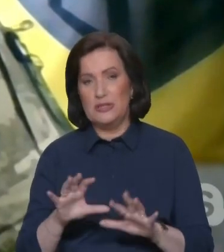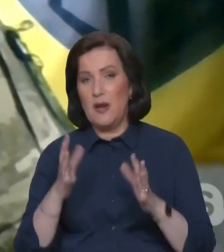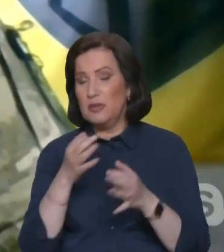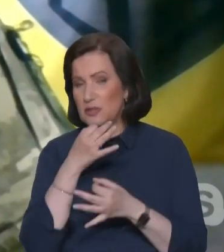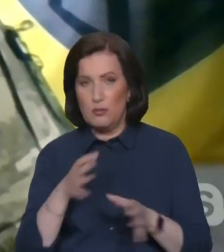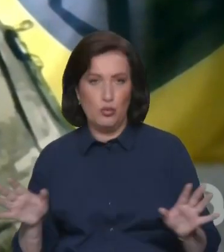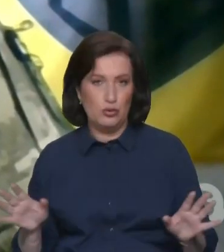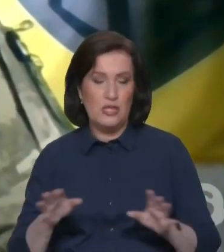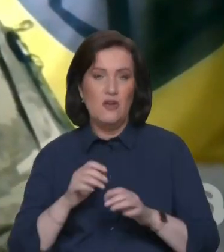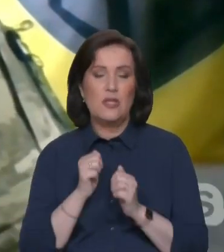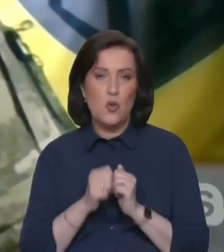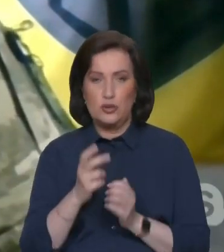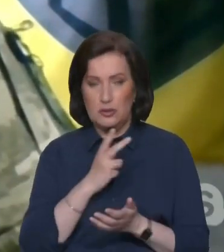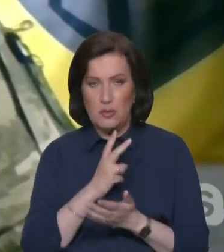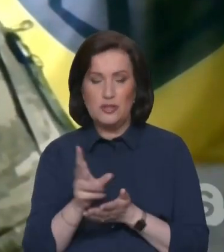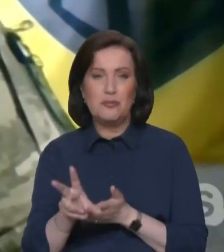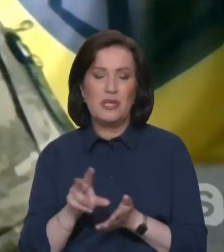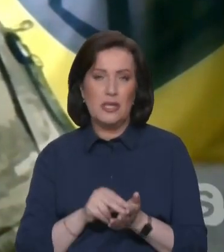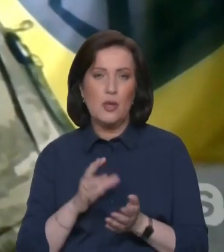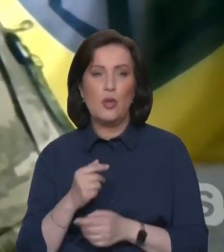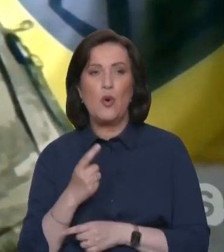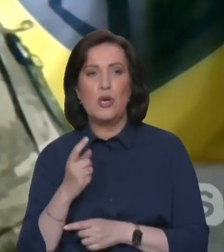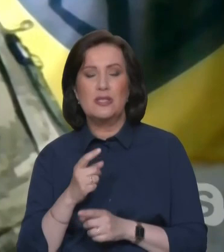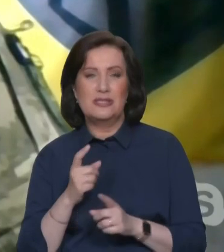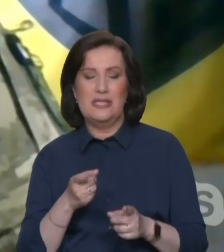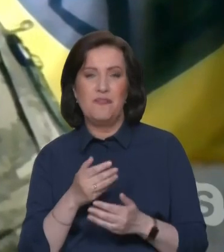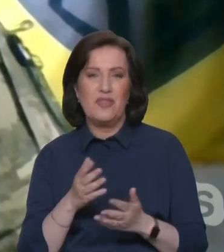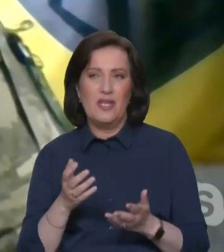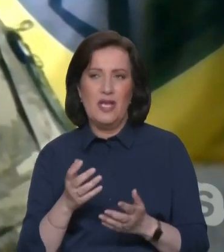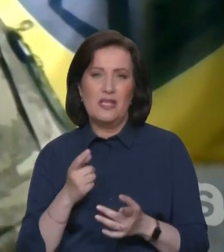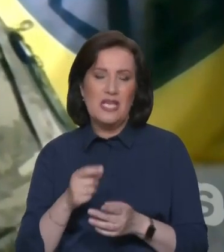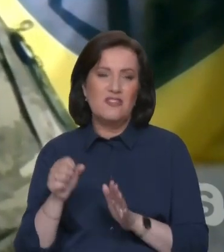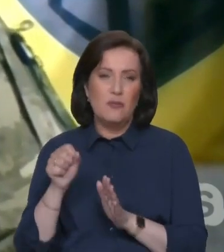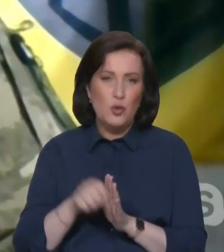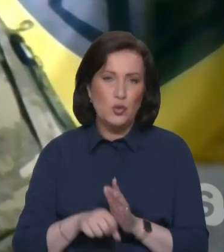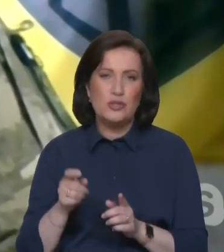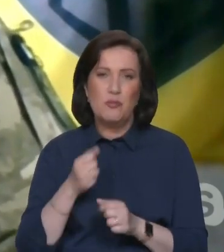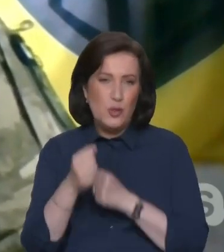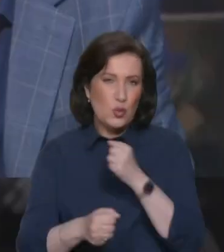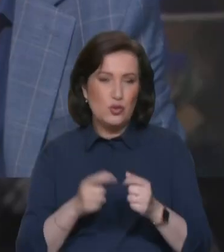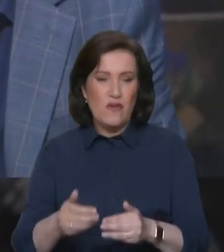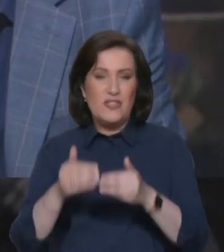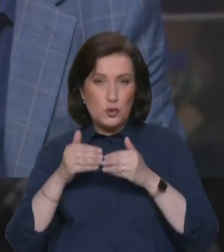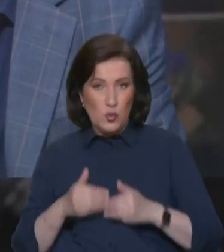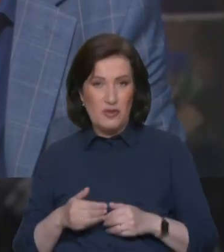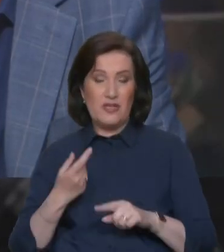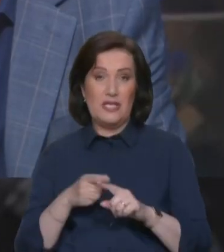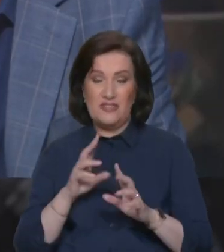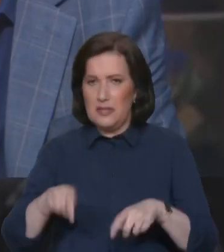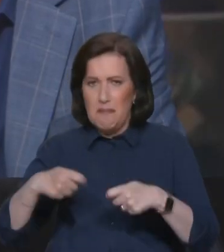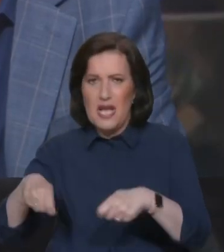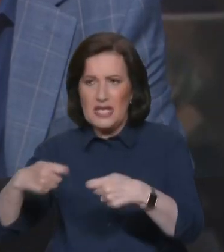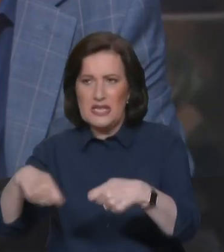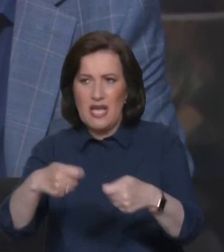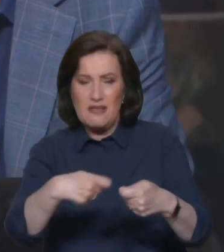будь-що. І вони кожен бачать приклади, коли одного з їхніх там десь вб'ють за те, що він відступив. І це все передається